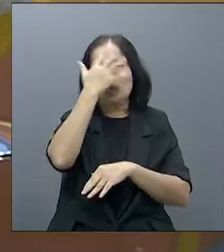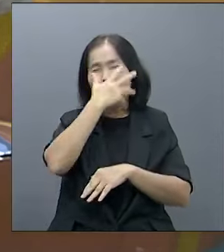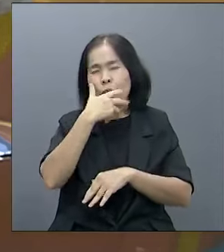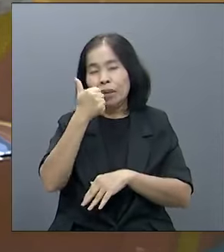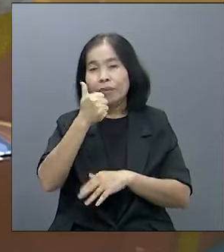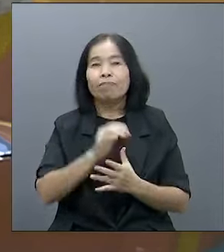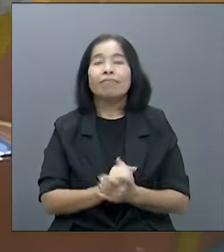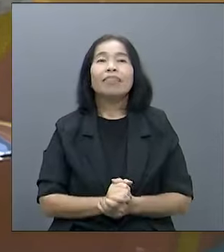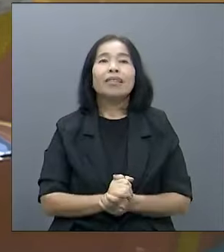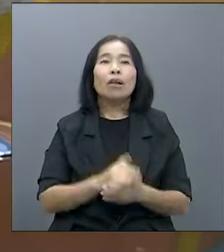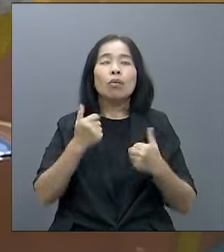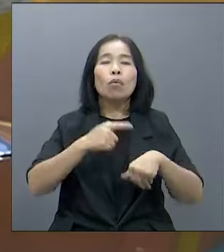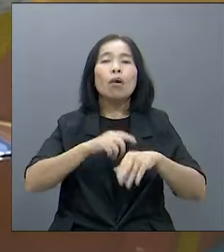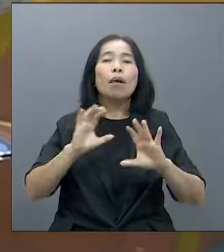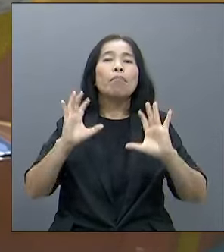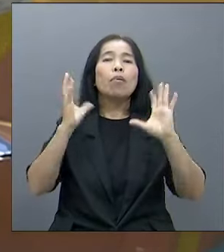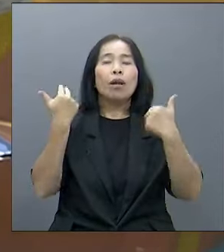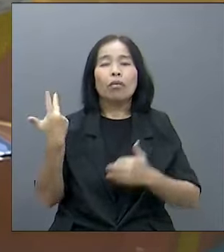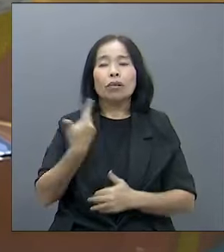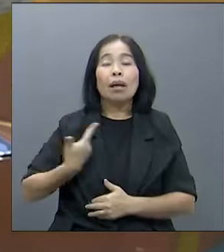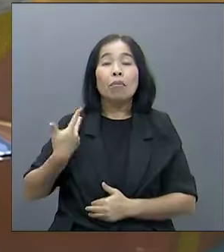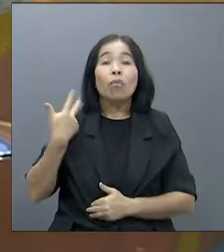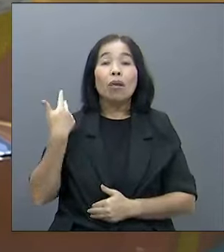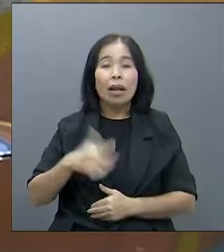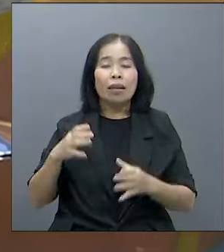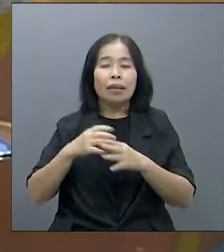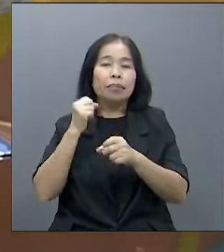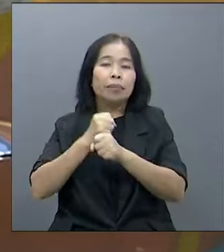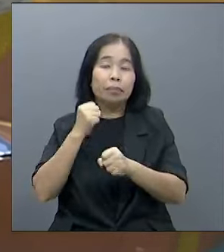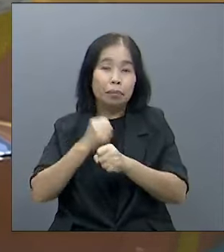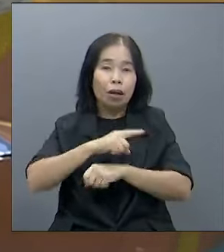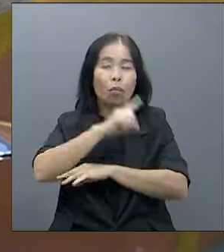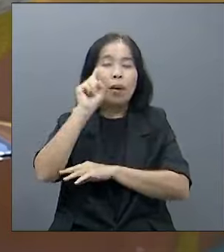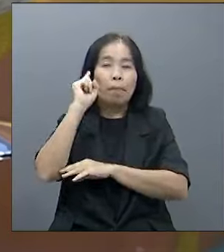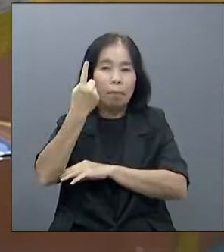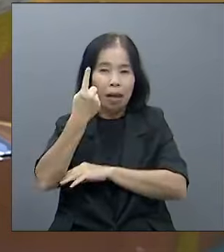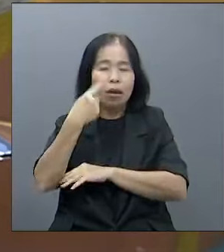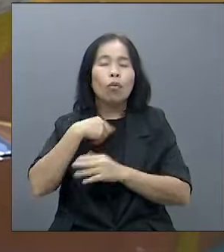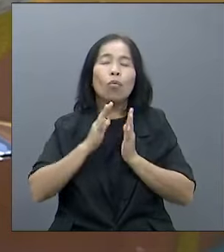ยๆนะครับวันนี้หมดเวลาของเรา3คนครับเรา3คนและทีมงานวันใหม่วาไรตี้ไทย PBS